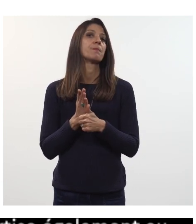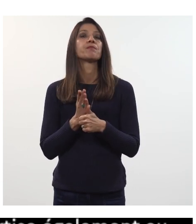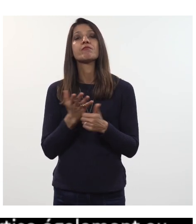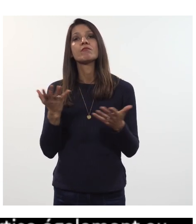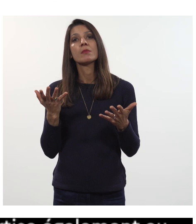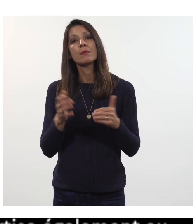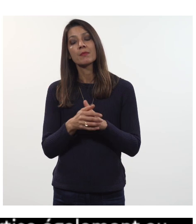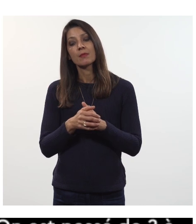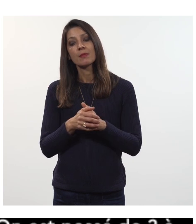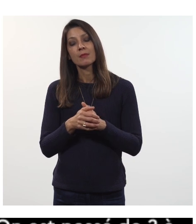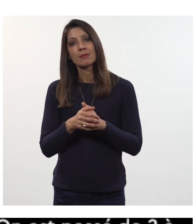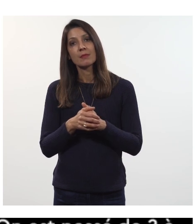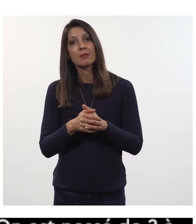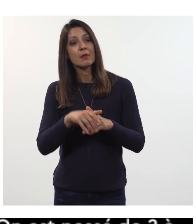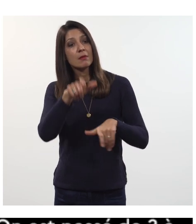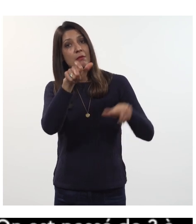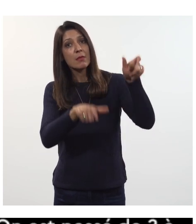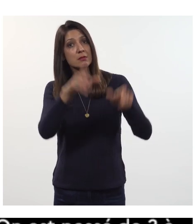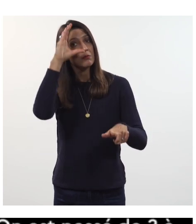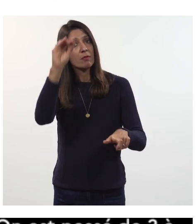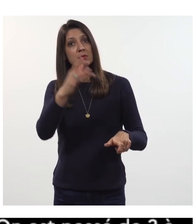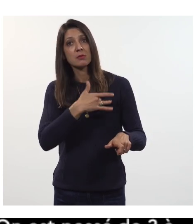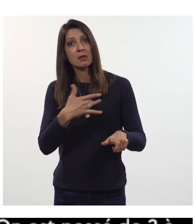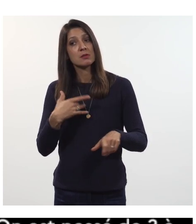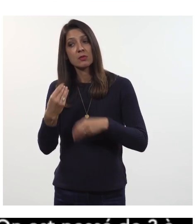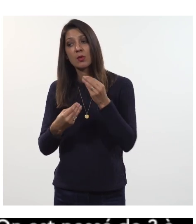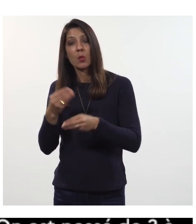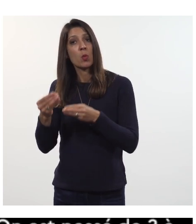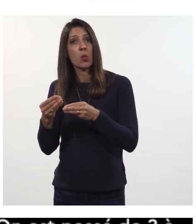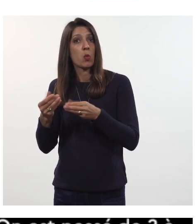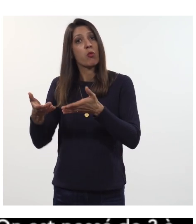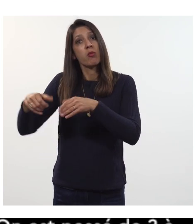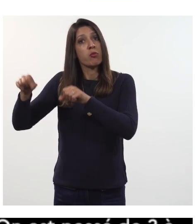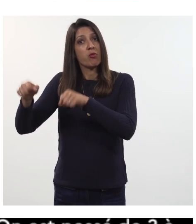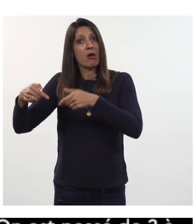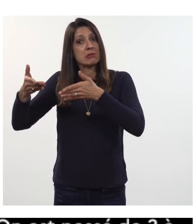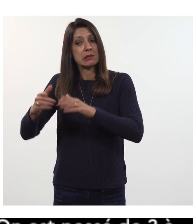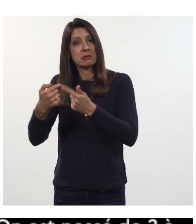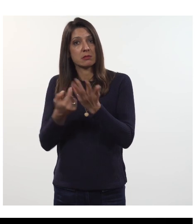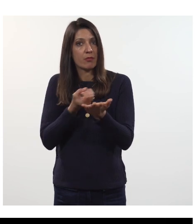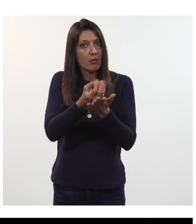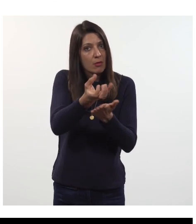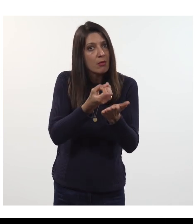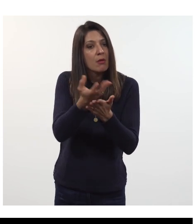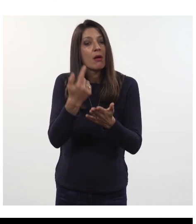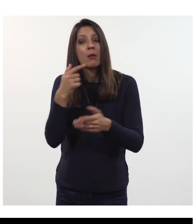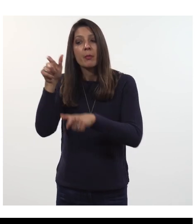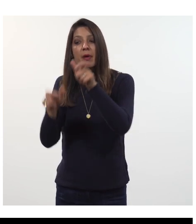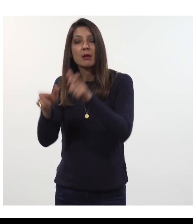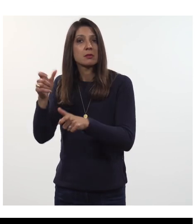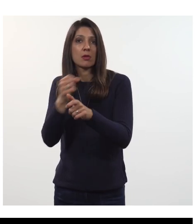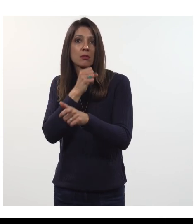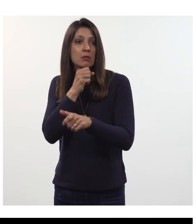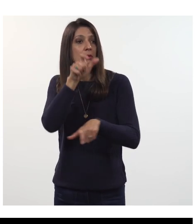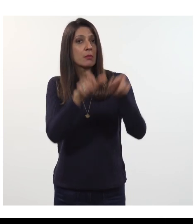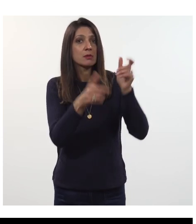sensibiliser et d'informer les décideurs et les professionnels sur l'importance de la prise en charge nutritionnelle, aussi bien du public âgé que du public